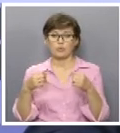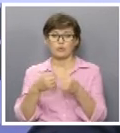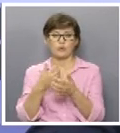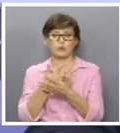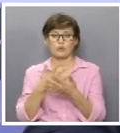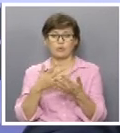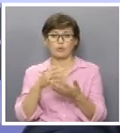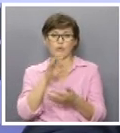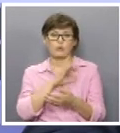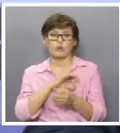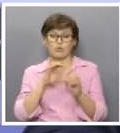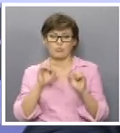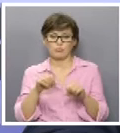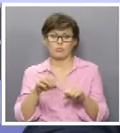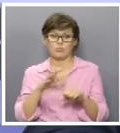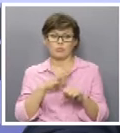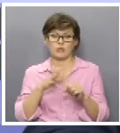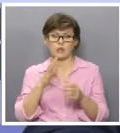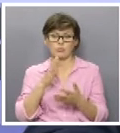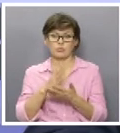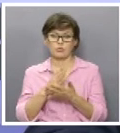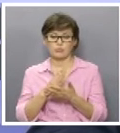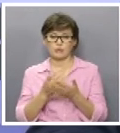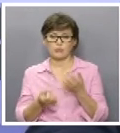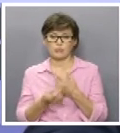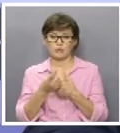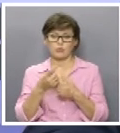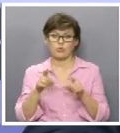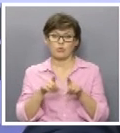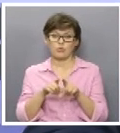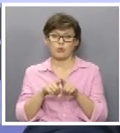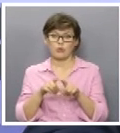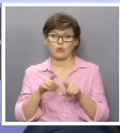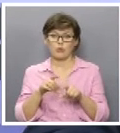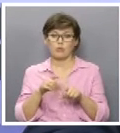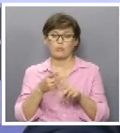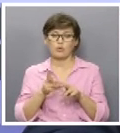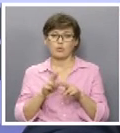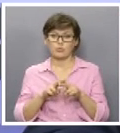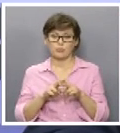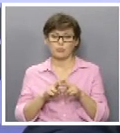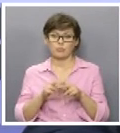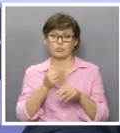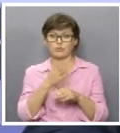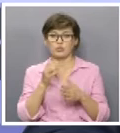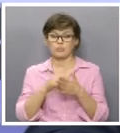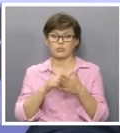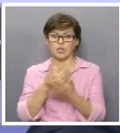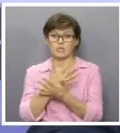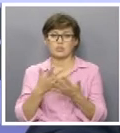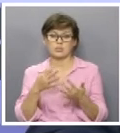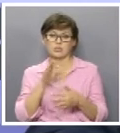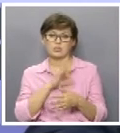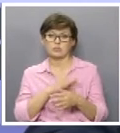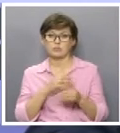ары карай колдоно берүүгө де мүмкүндүк туундаган, яны ондой мүмкүндүк болгон. Сол себептен де бул жан жакта